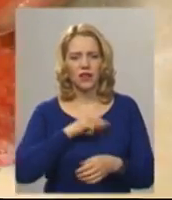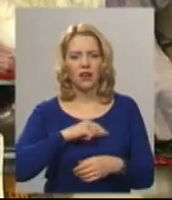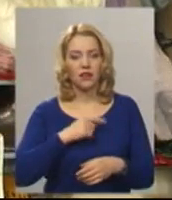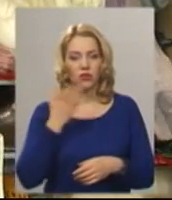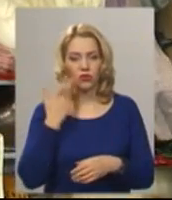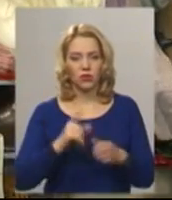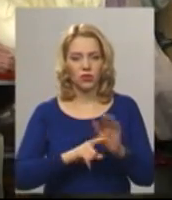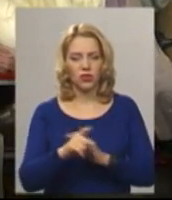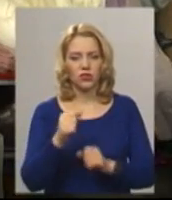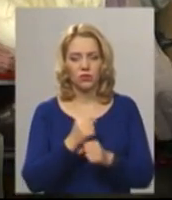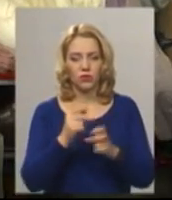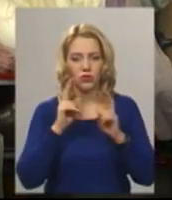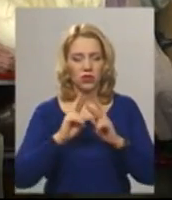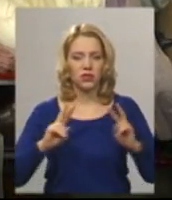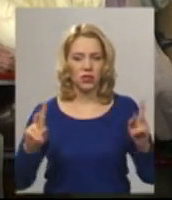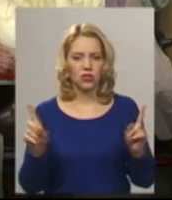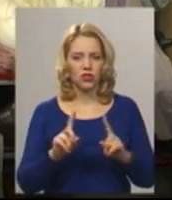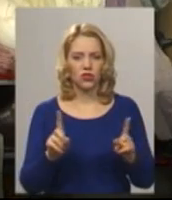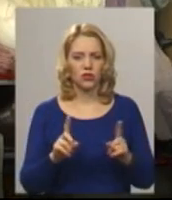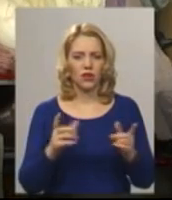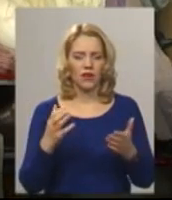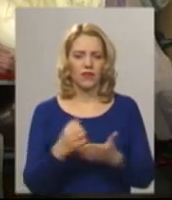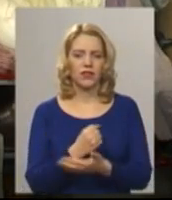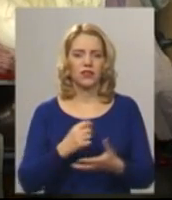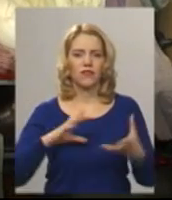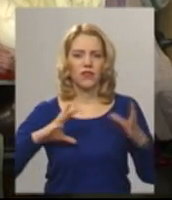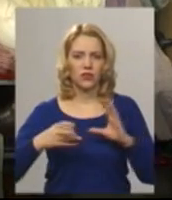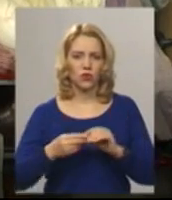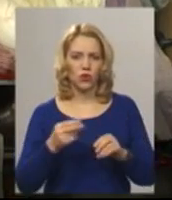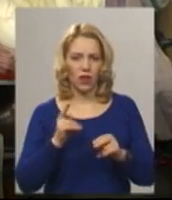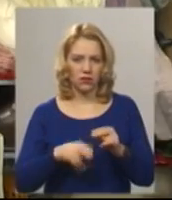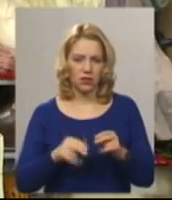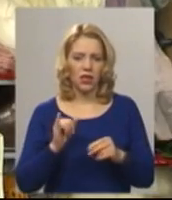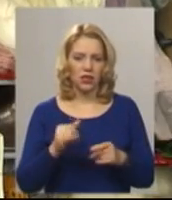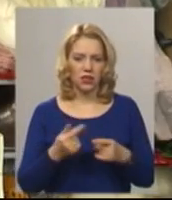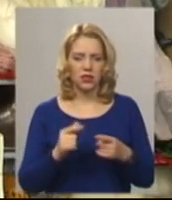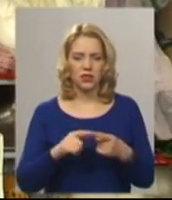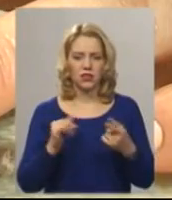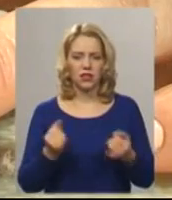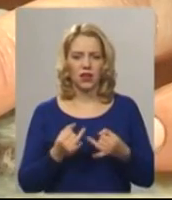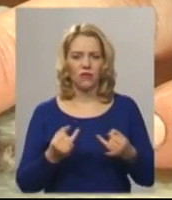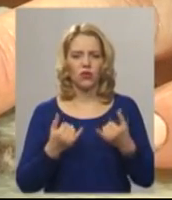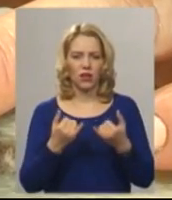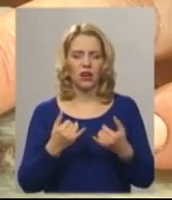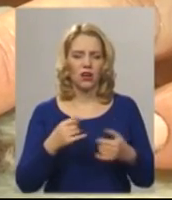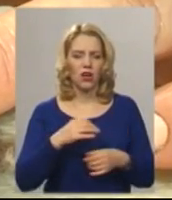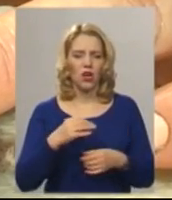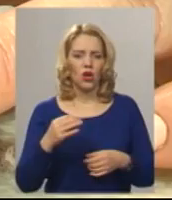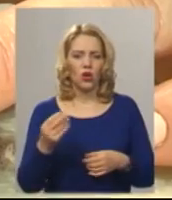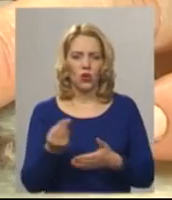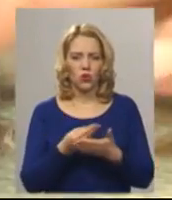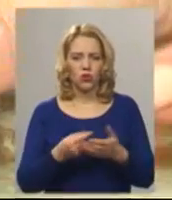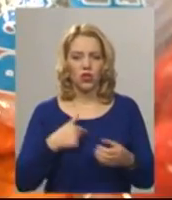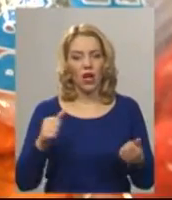коли починаєш роботу, ніколи не знаєш, який в тебе буде кінцевий результат. Це дуже цікаво, особливо для художника. Сухе валяння,